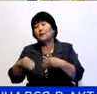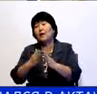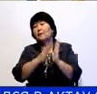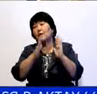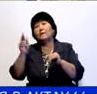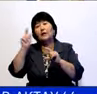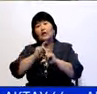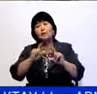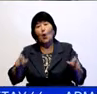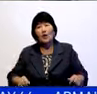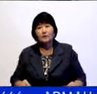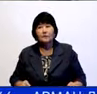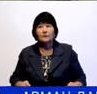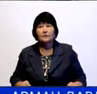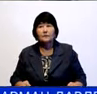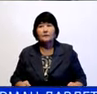и школам.